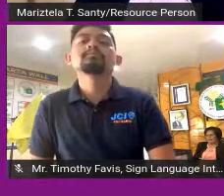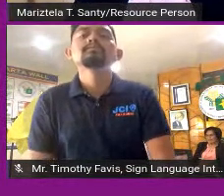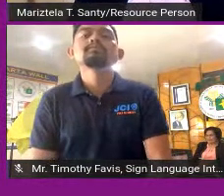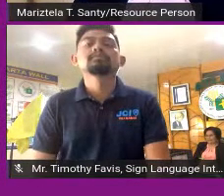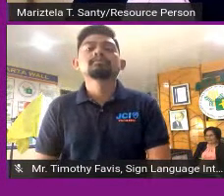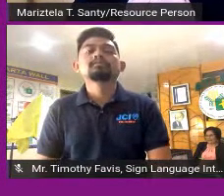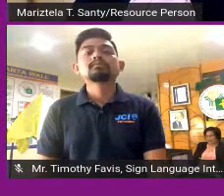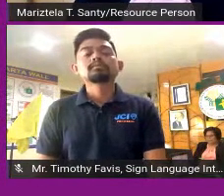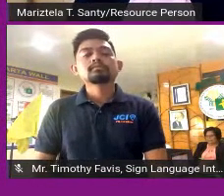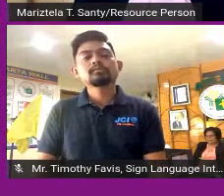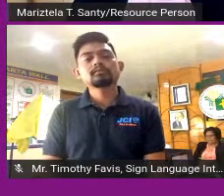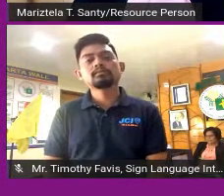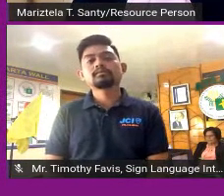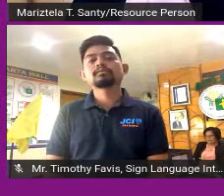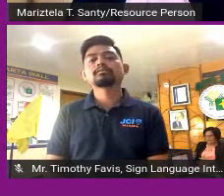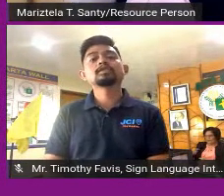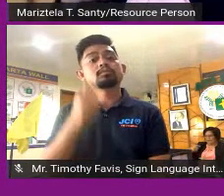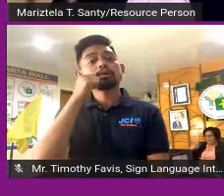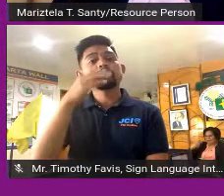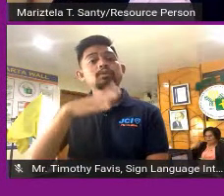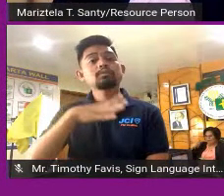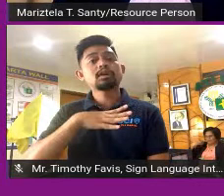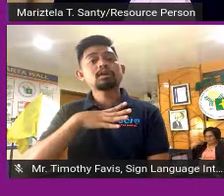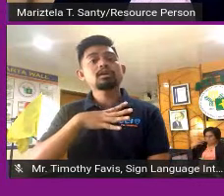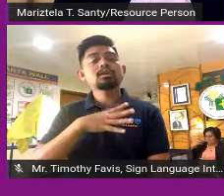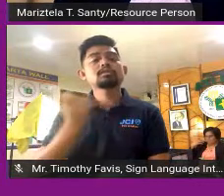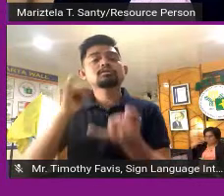kababaihan, sumali na sa mga